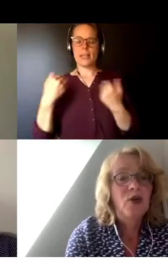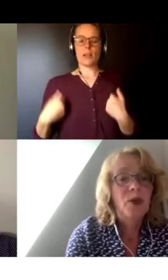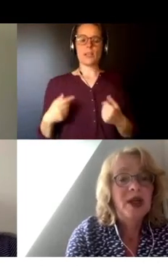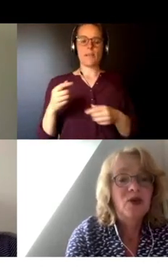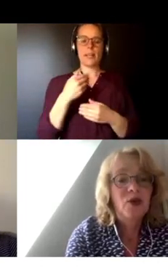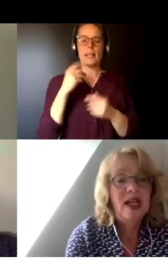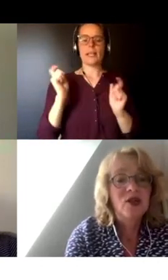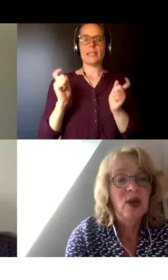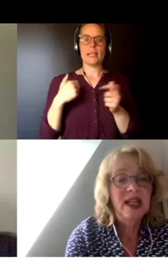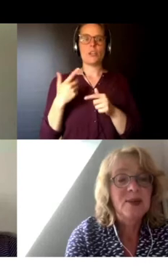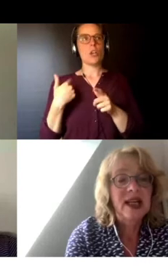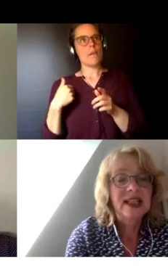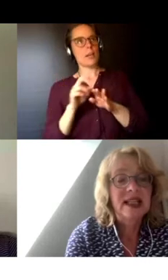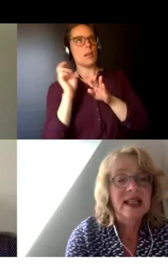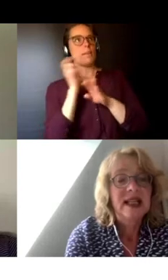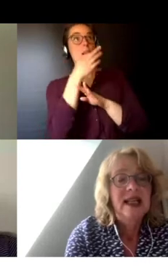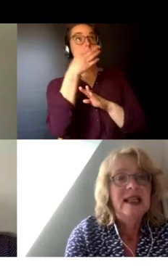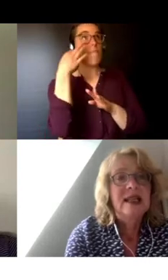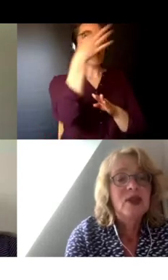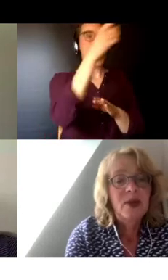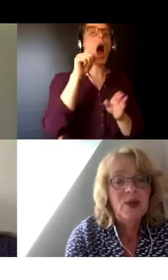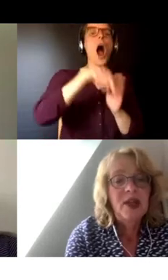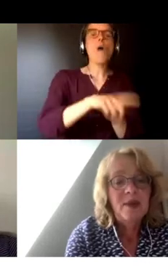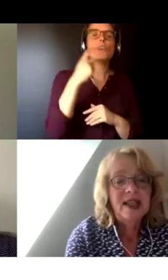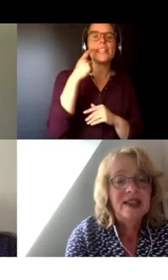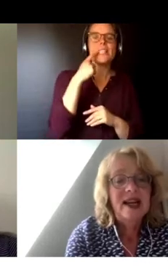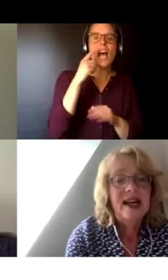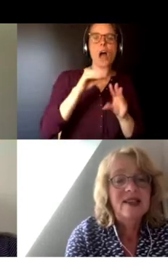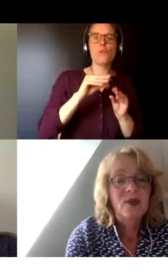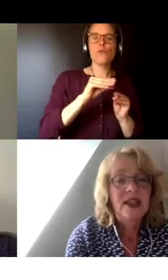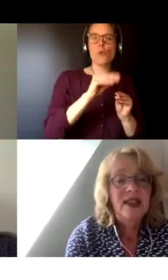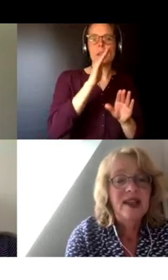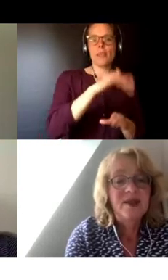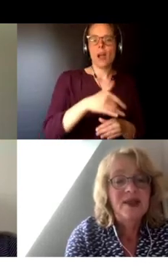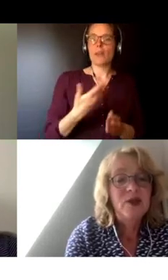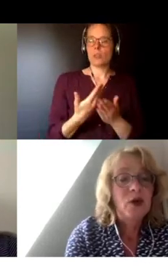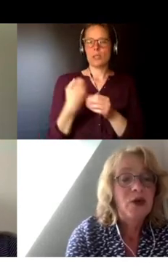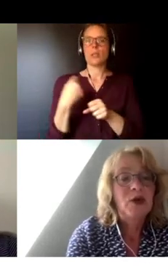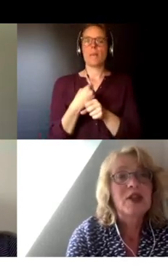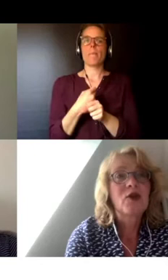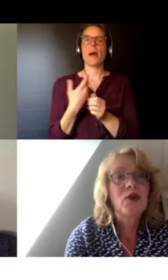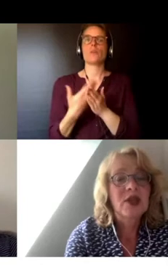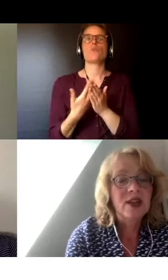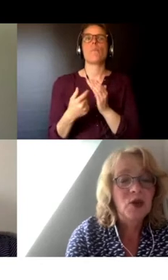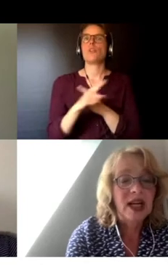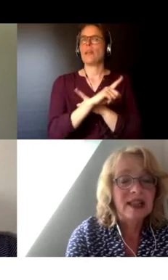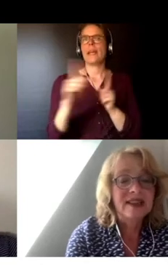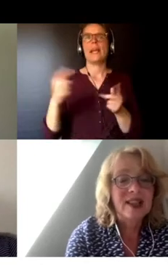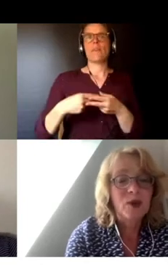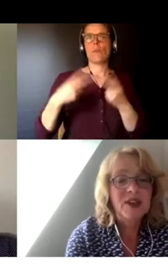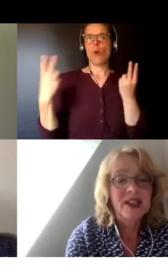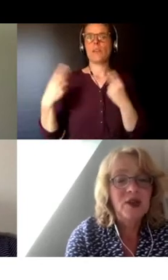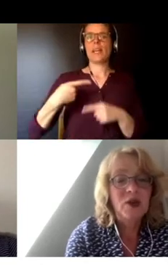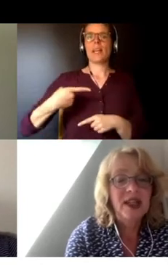auch Informationen für alle zugänglich machen kann. Das habe ich zum Beispiel gemacht, als es um die Nichtveröffentlichung des